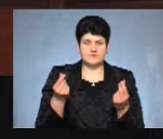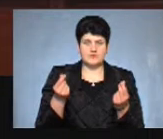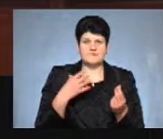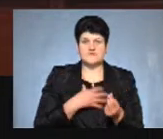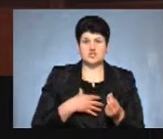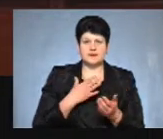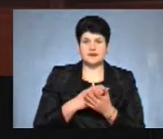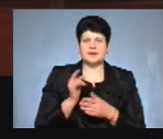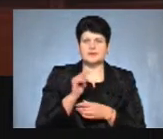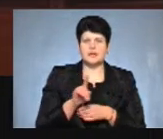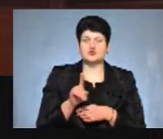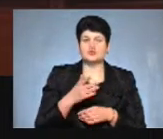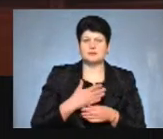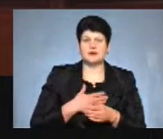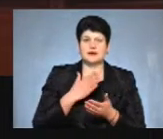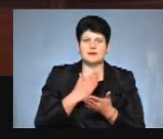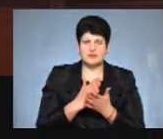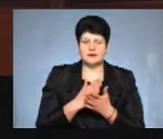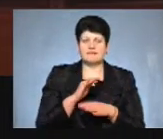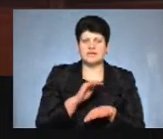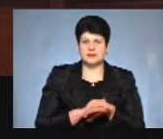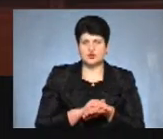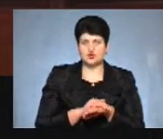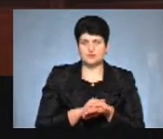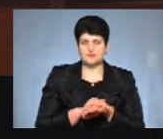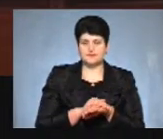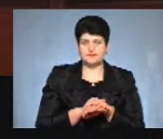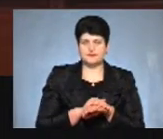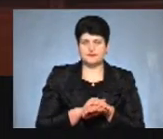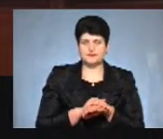важливим є те, що ми знаходимося фактично